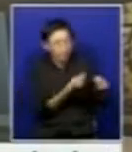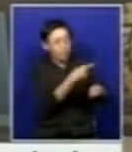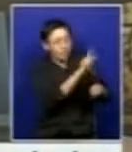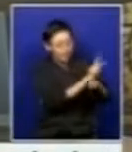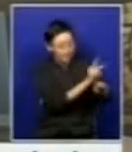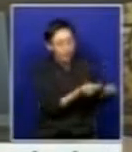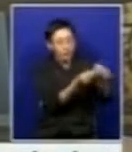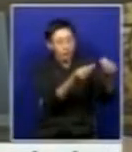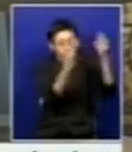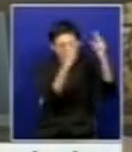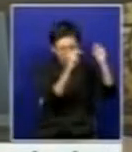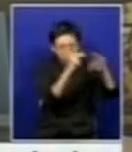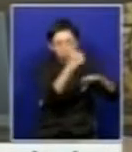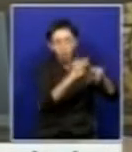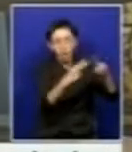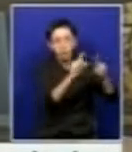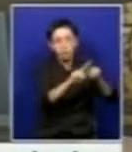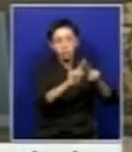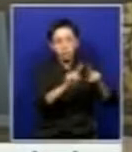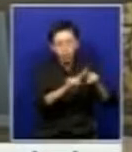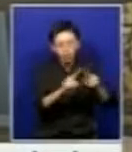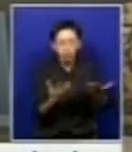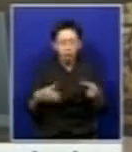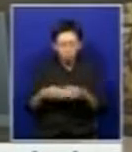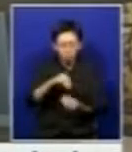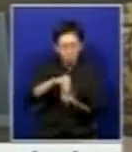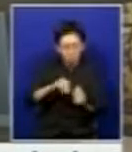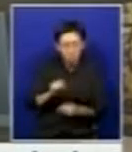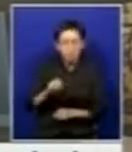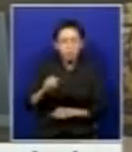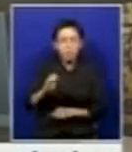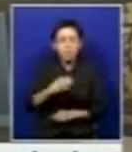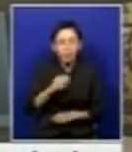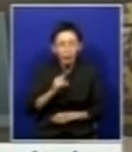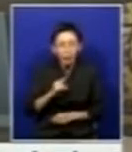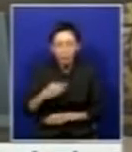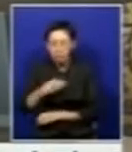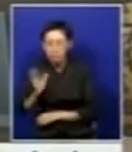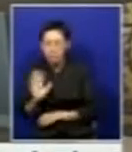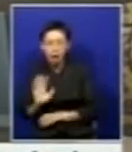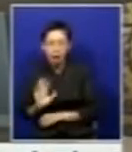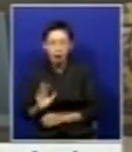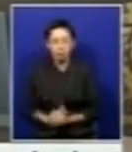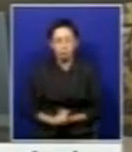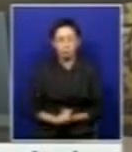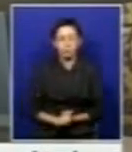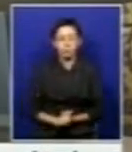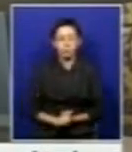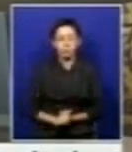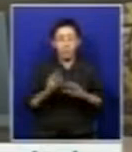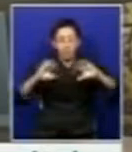นตรีที่เกี่ยวข้องว่าเขาควรจะได้รับอะไรไม่ได้รับอะไรเพราะสิ่งที่เป็นมาตรการออกมาจากภ